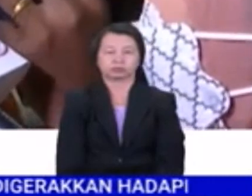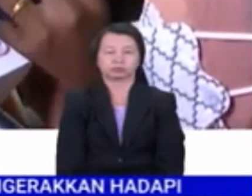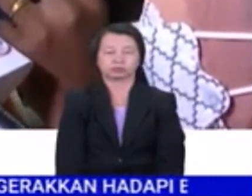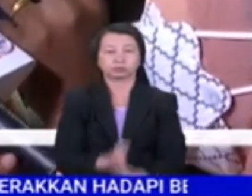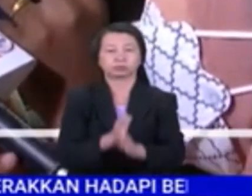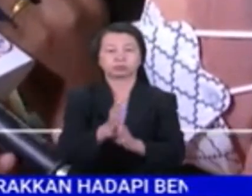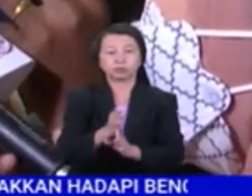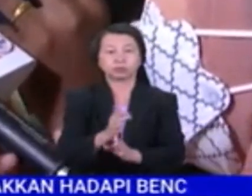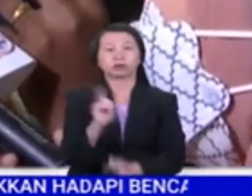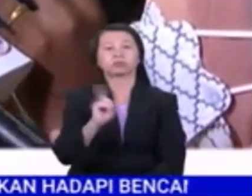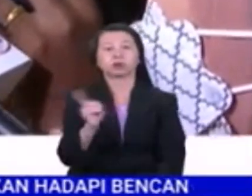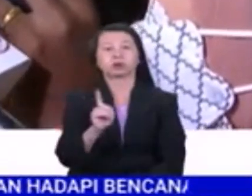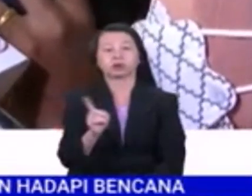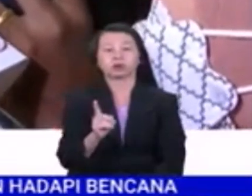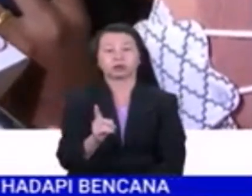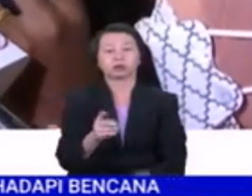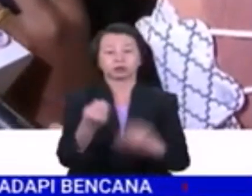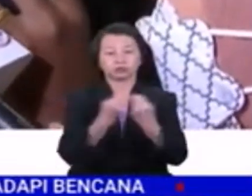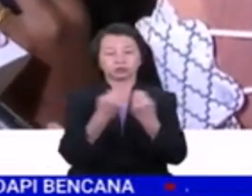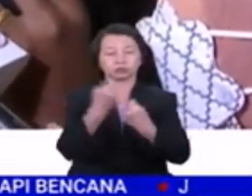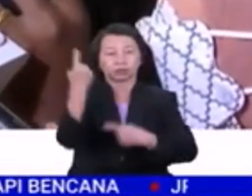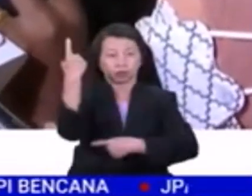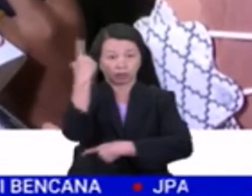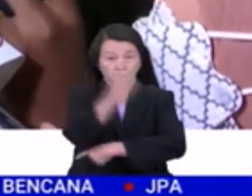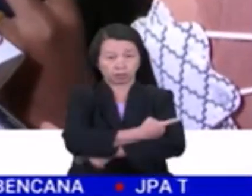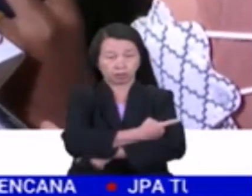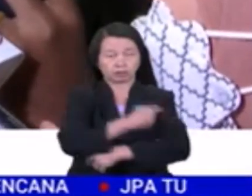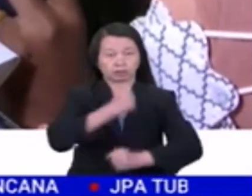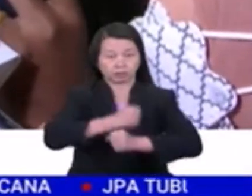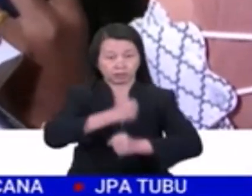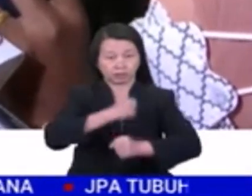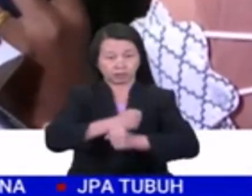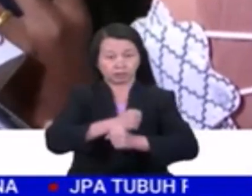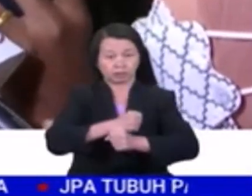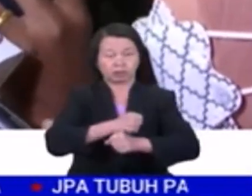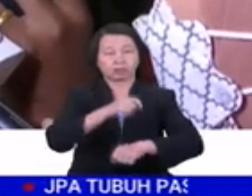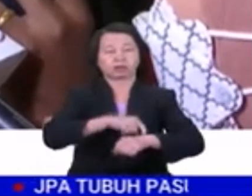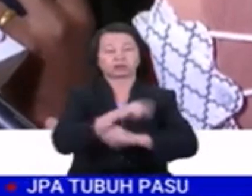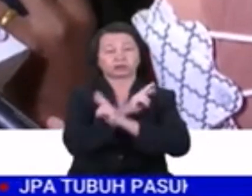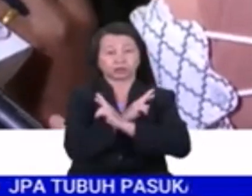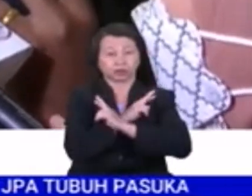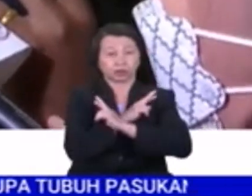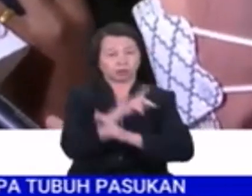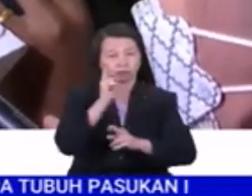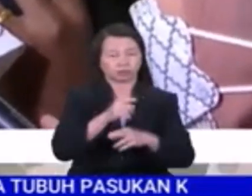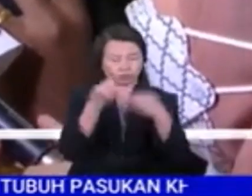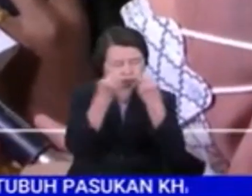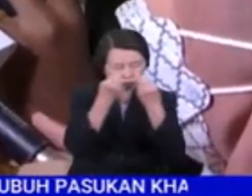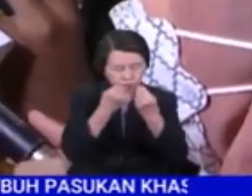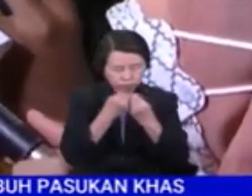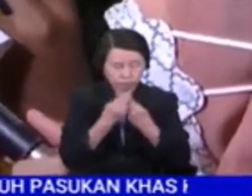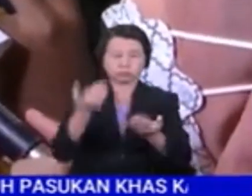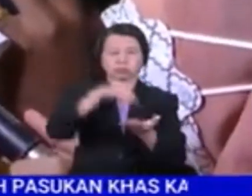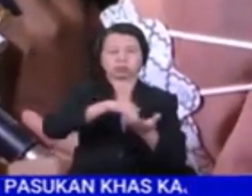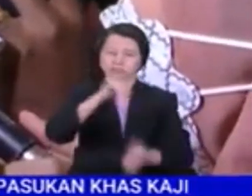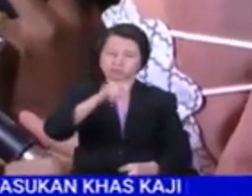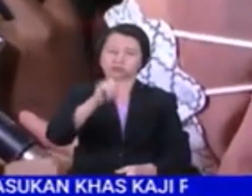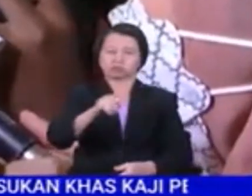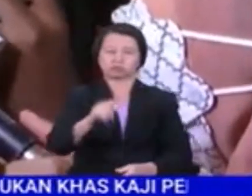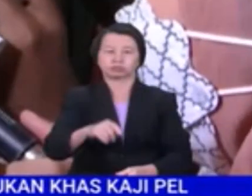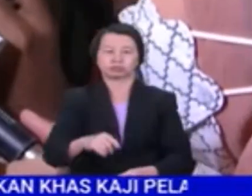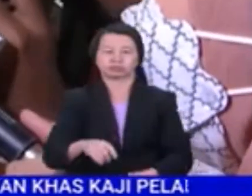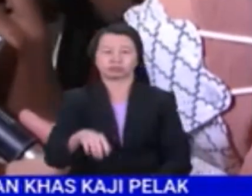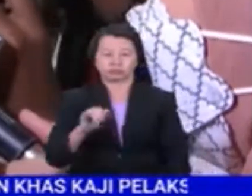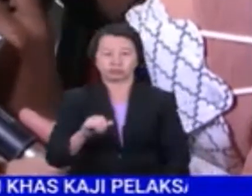Bidang mana jumlah hari bekerja, masa rehat semua kita kena kira balik. Pasukan khas itu telah